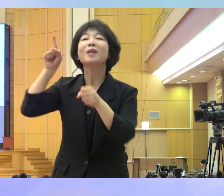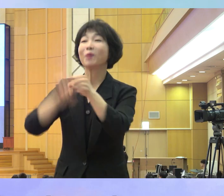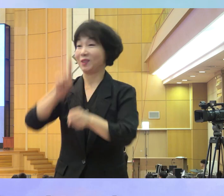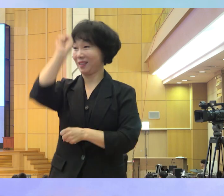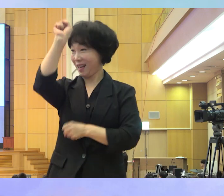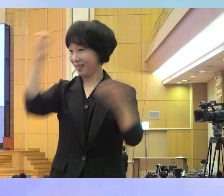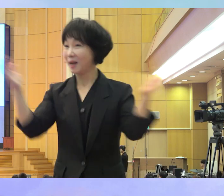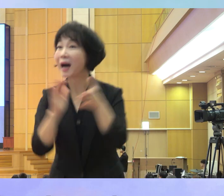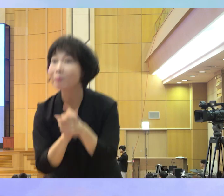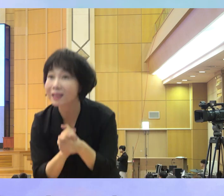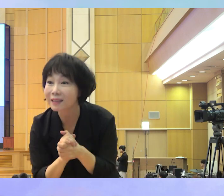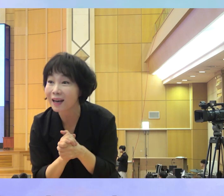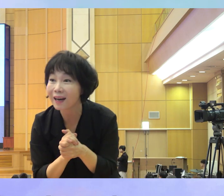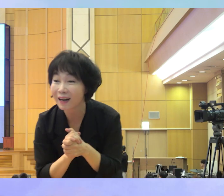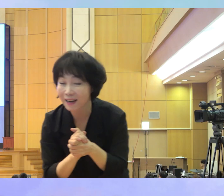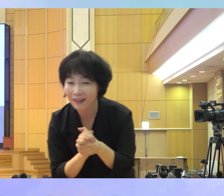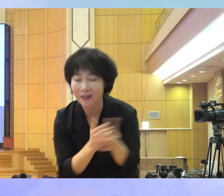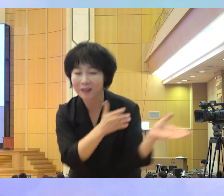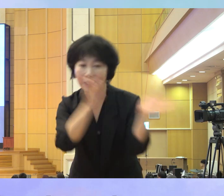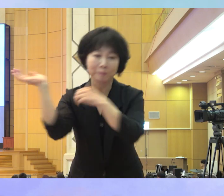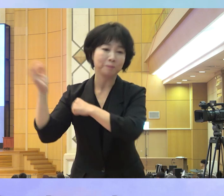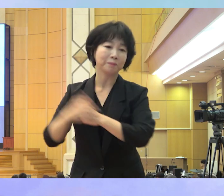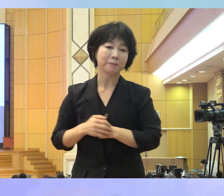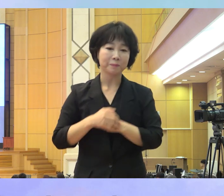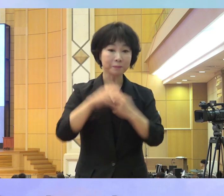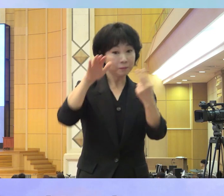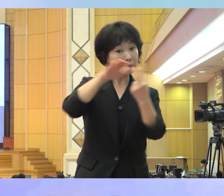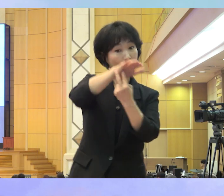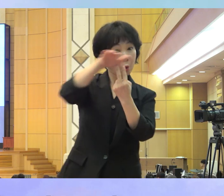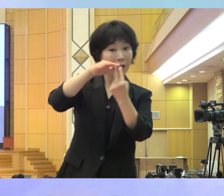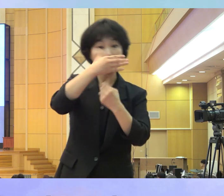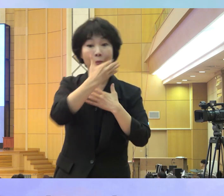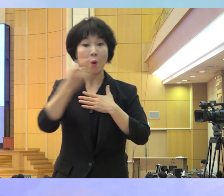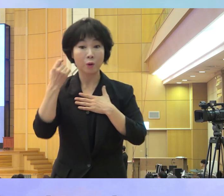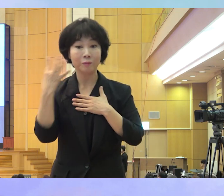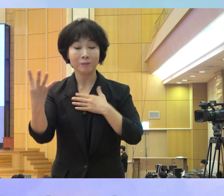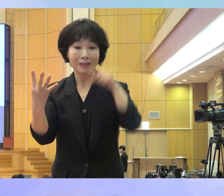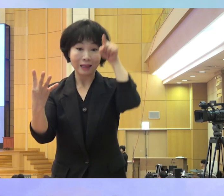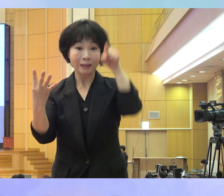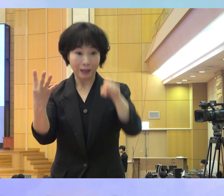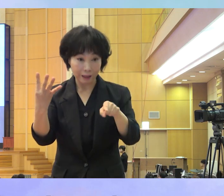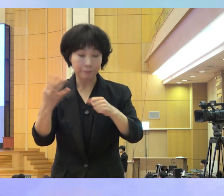것입니다. 할렐루야. 요한복음 4장 두 번째 표적입니다.